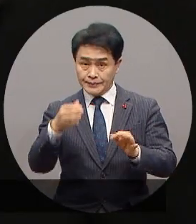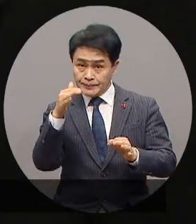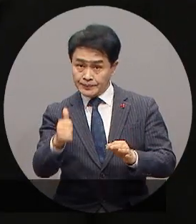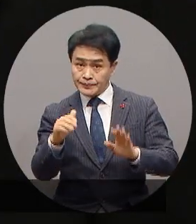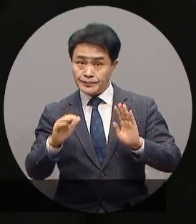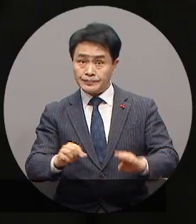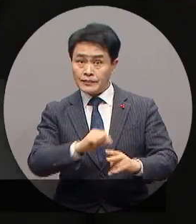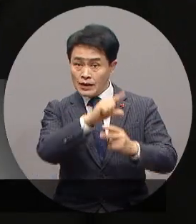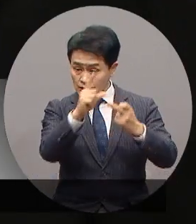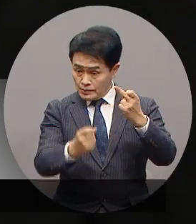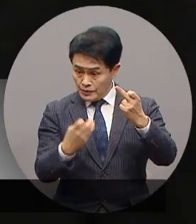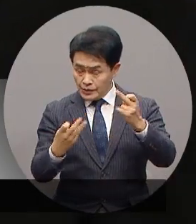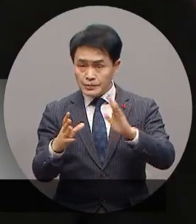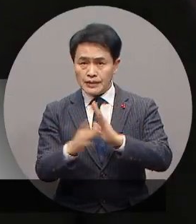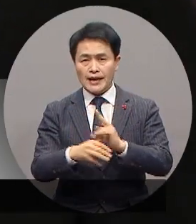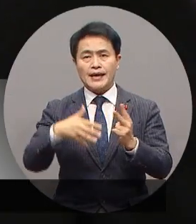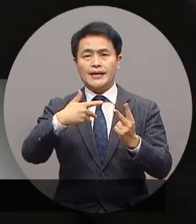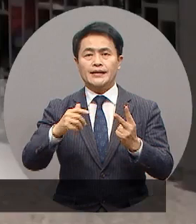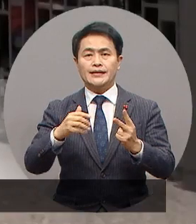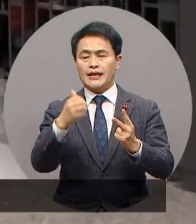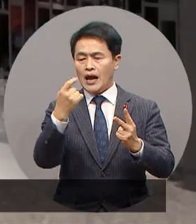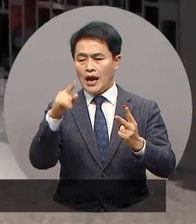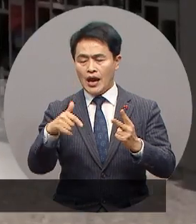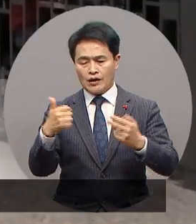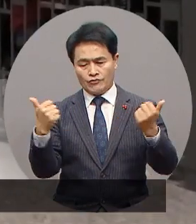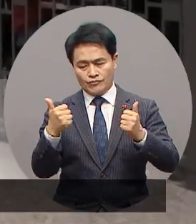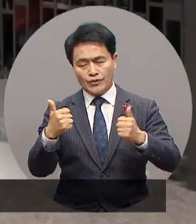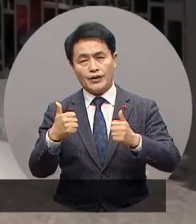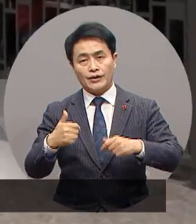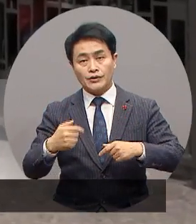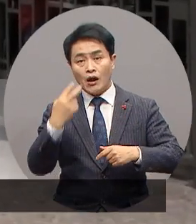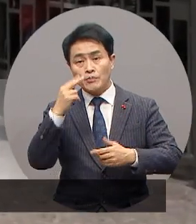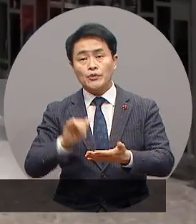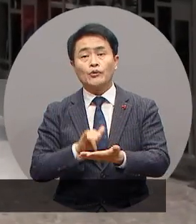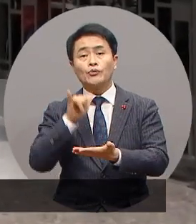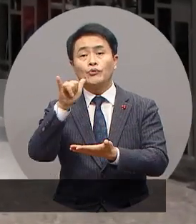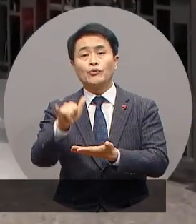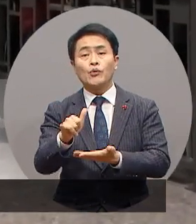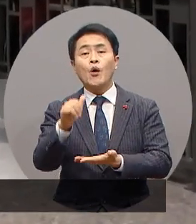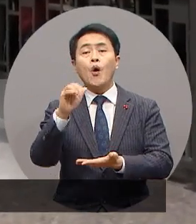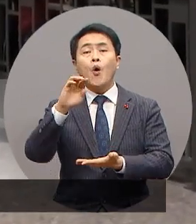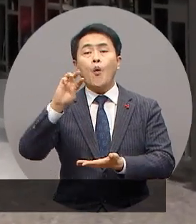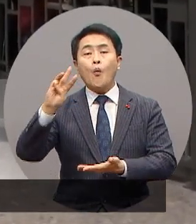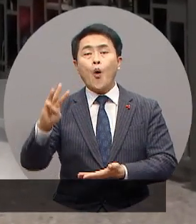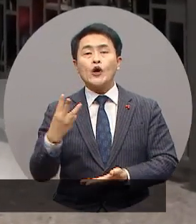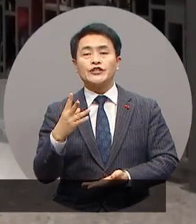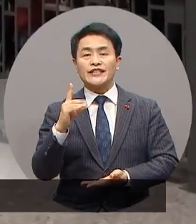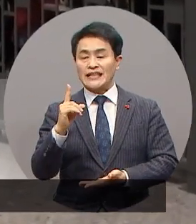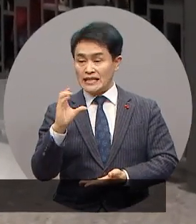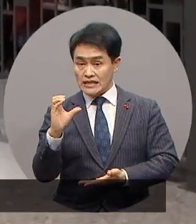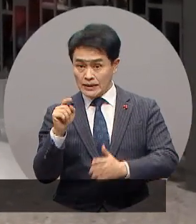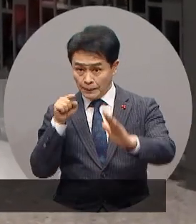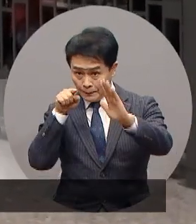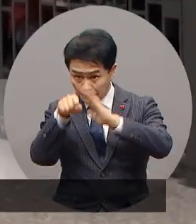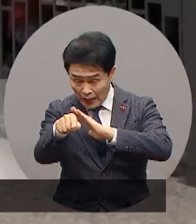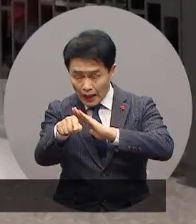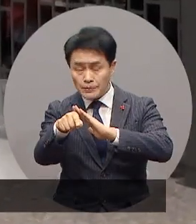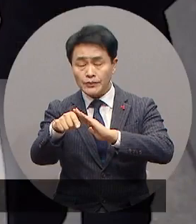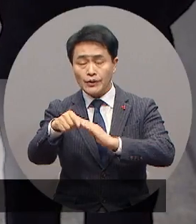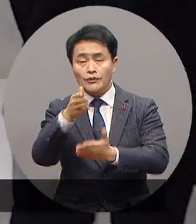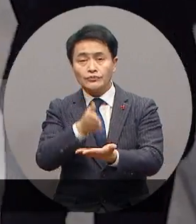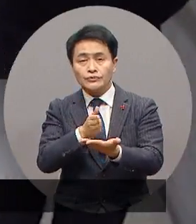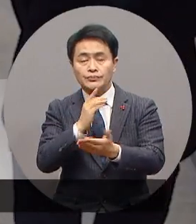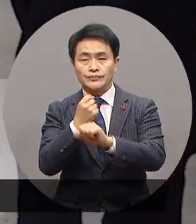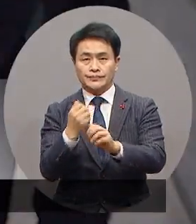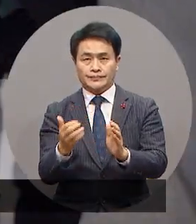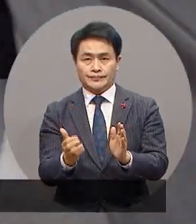시간 14일 제2차 한미 핵협의그룹 회의 참석차 미국 워싱턴 DC를 방문해 취재진과 만나 이같이 밝혔습니다.